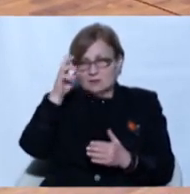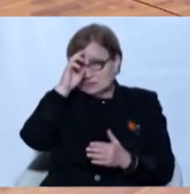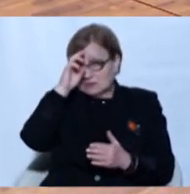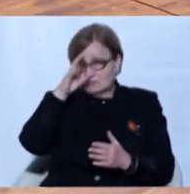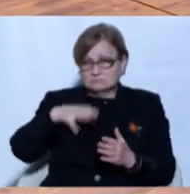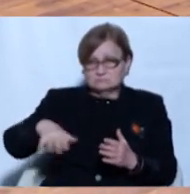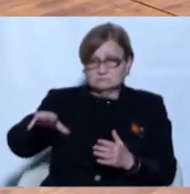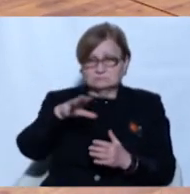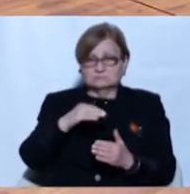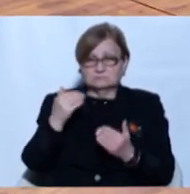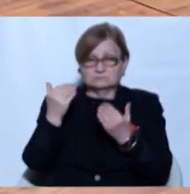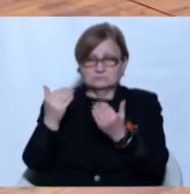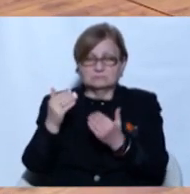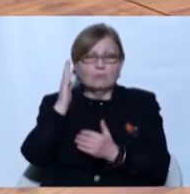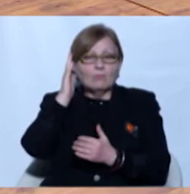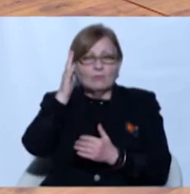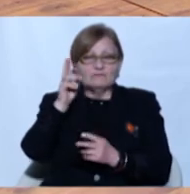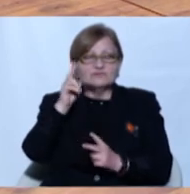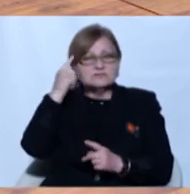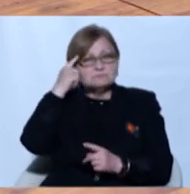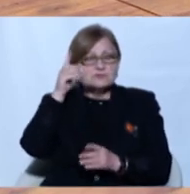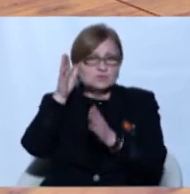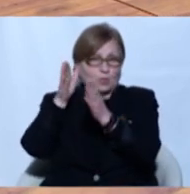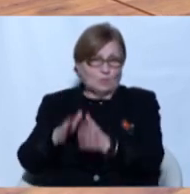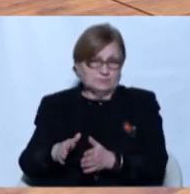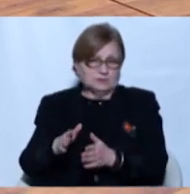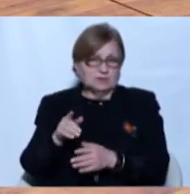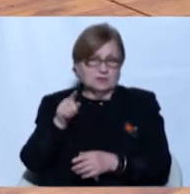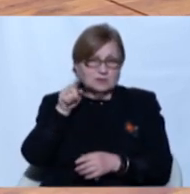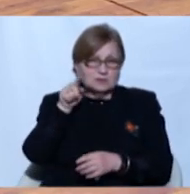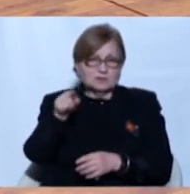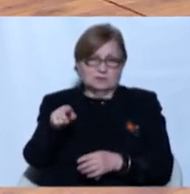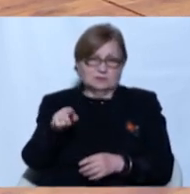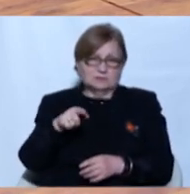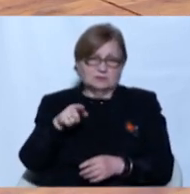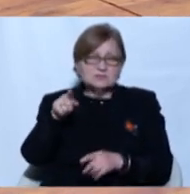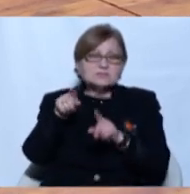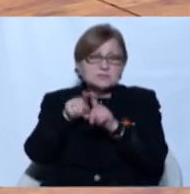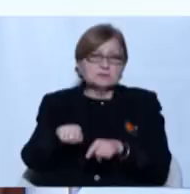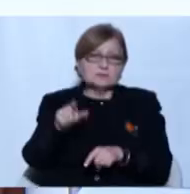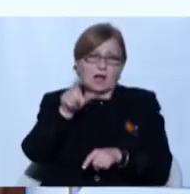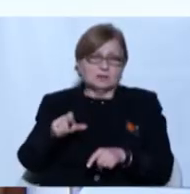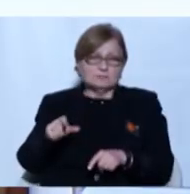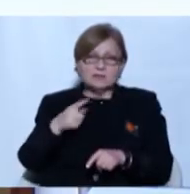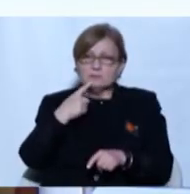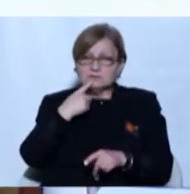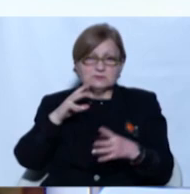საზრის ქვეყნის მომავალზე ვიც ფიქრობდა, ქვეყნის შველაზე ვიც ფიქრობდა. ეს იმ ადამიანებს კი ვერ პოულობდნენ